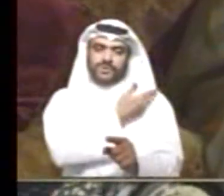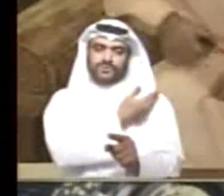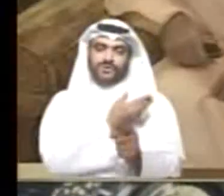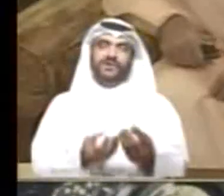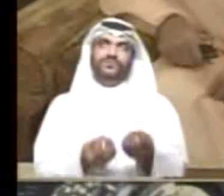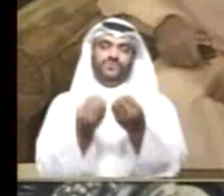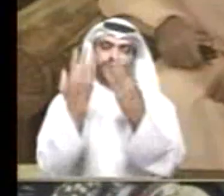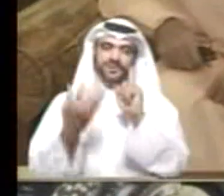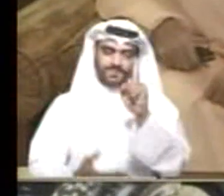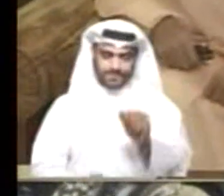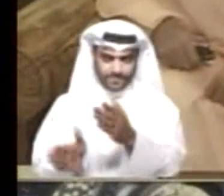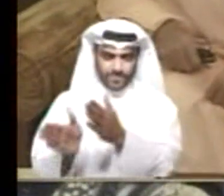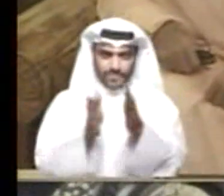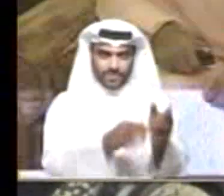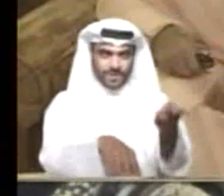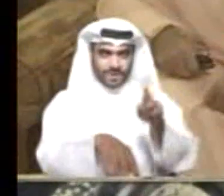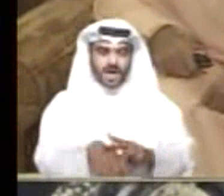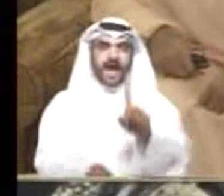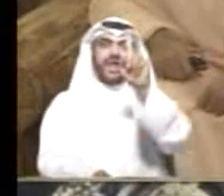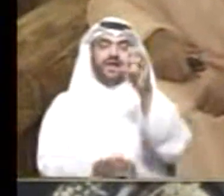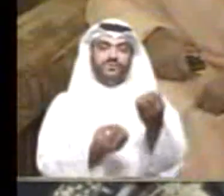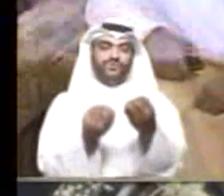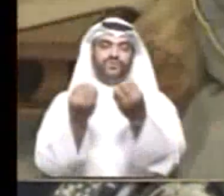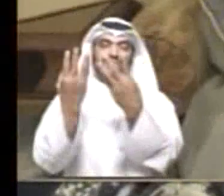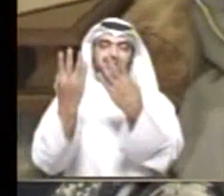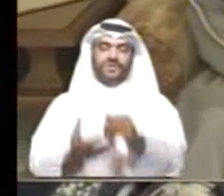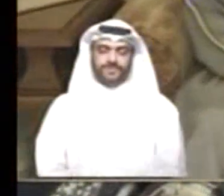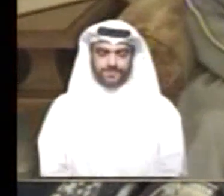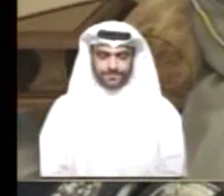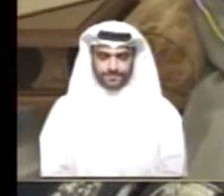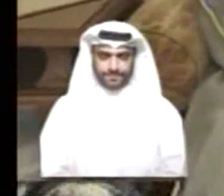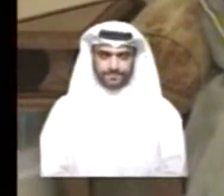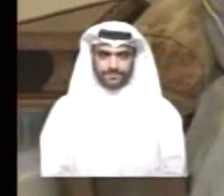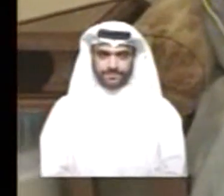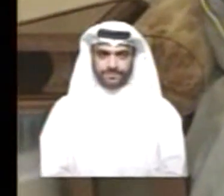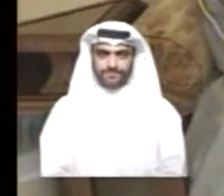وضحى علي المنير رحمه الله وأسكنها فسيح جناته.